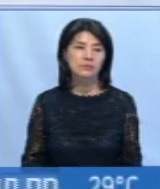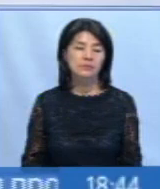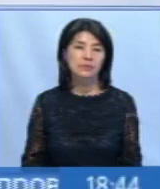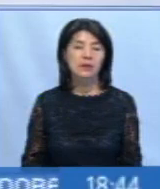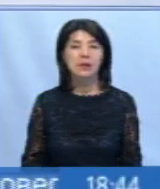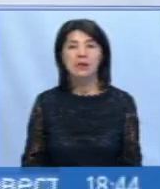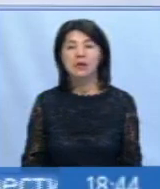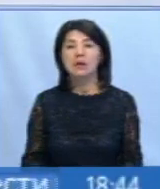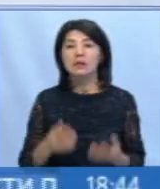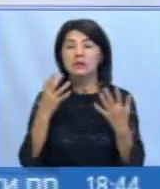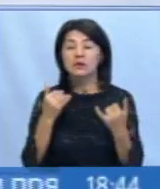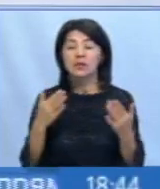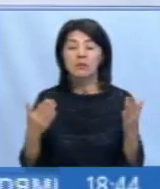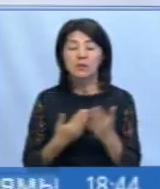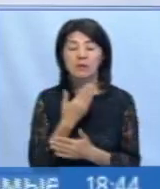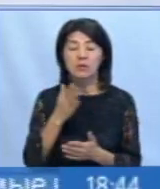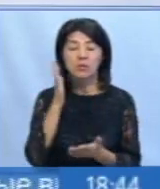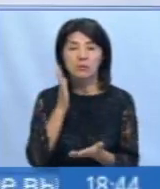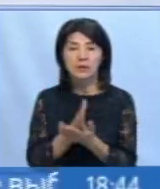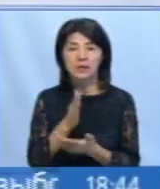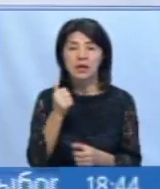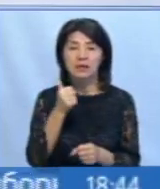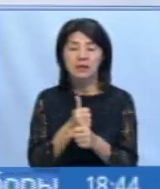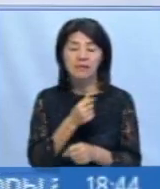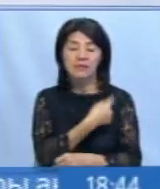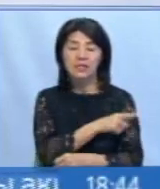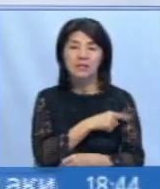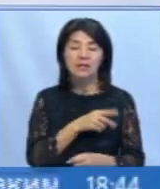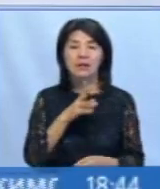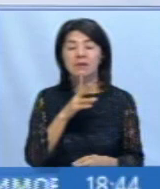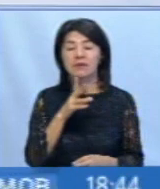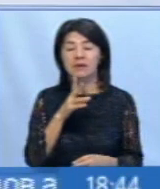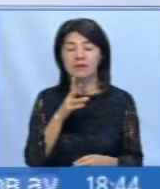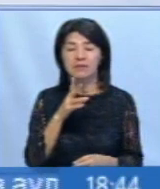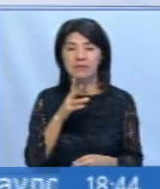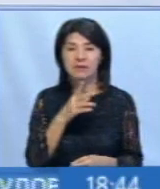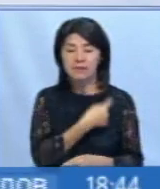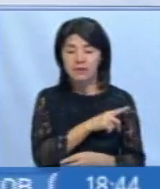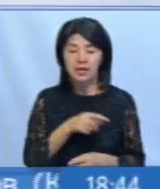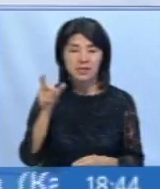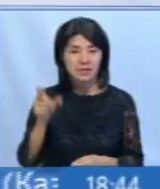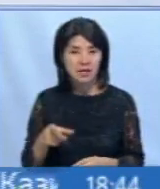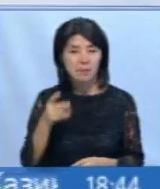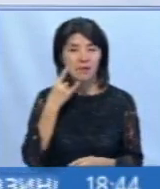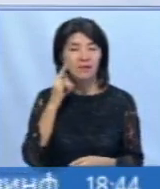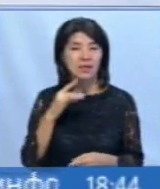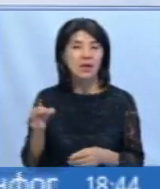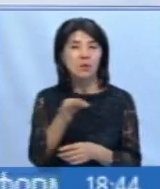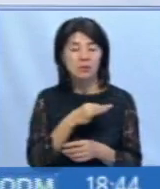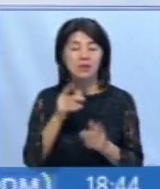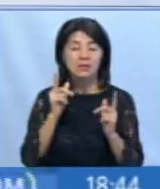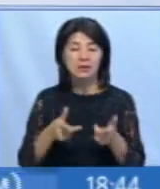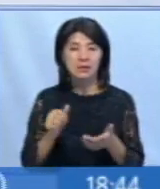В силу вступило обновленное постановление главного санитарного врача Павлодарской области. Согласно документу, с 31